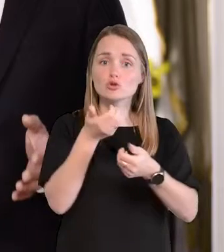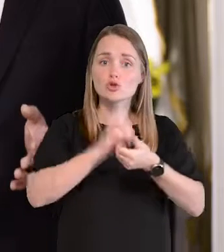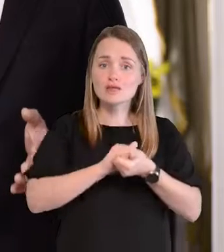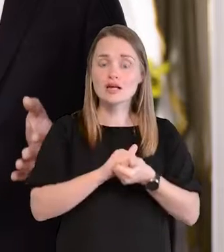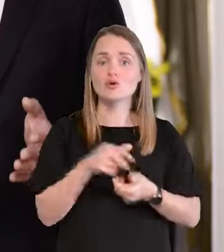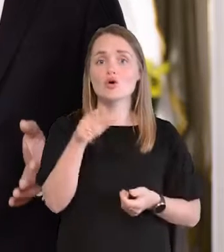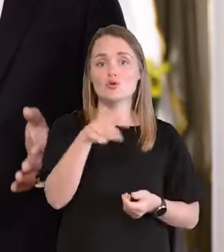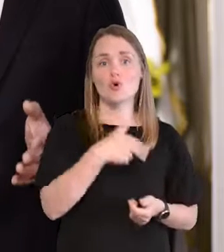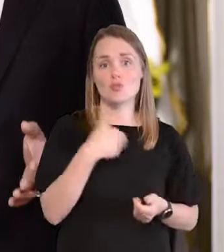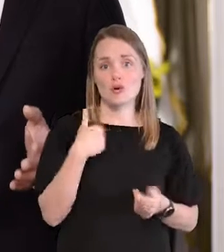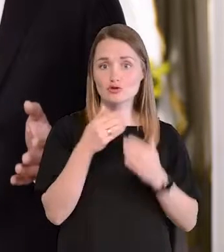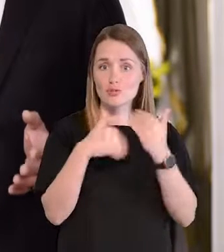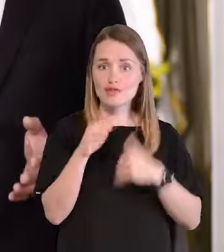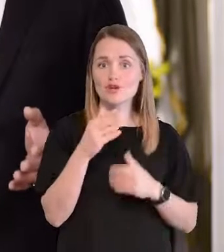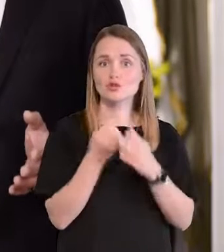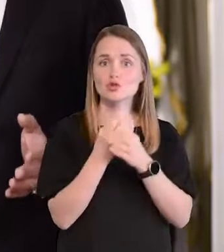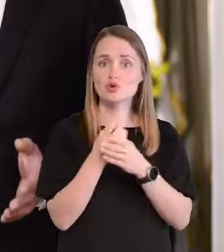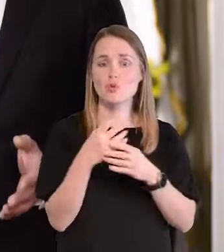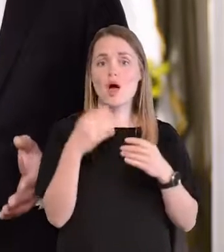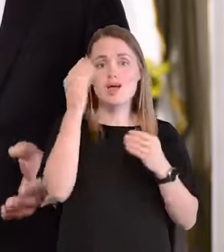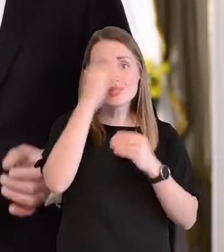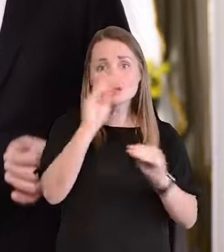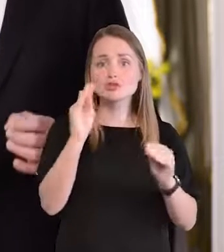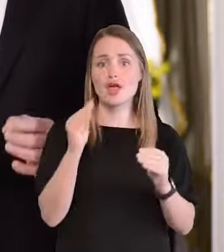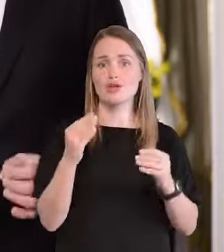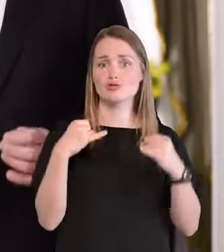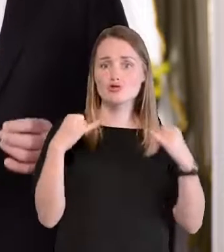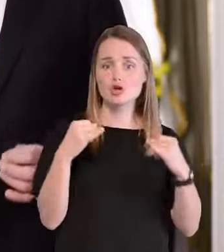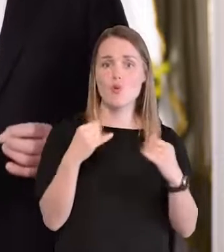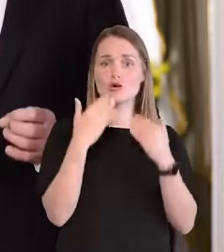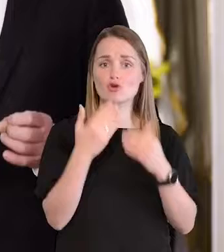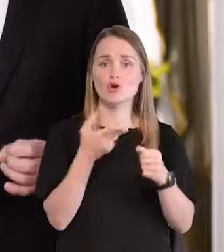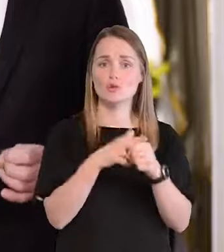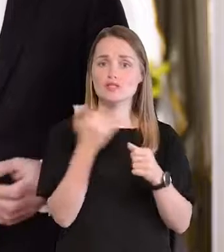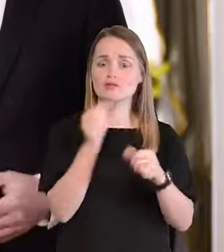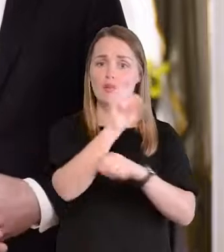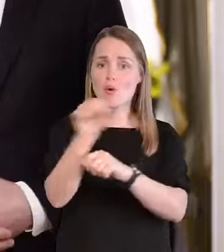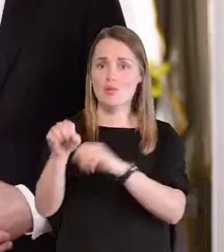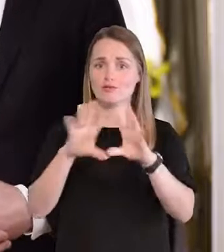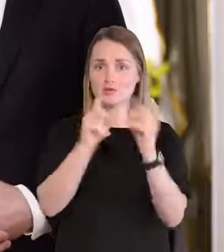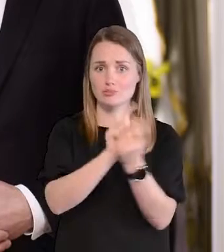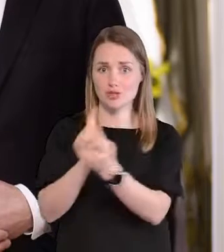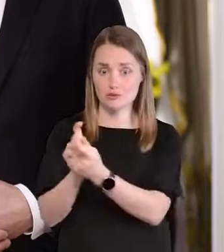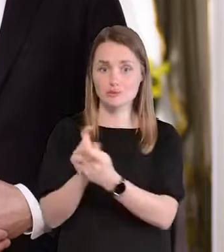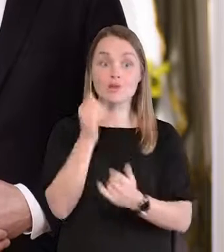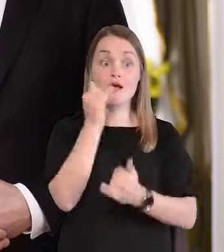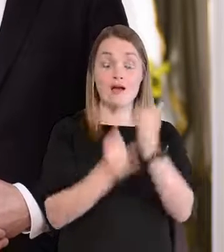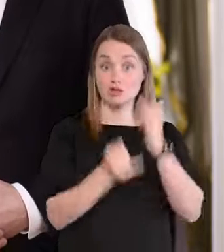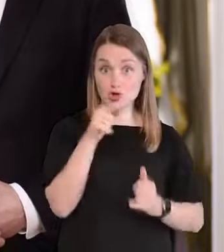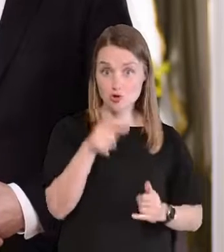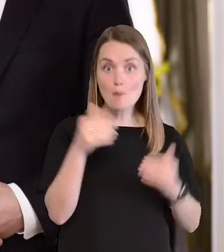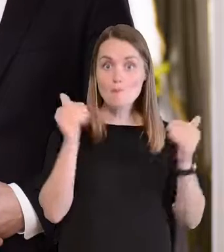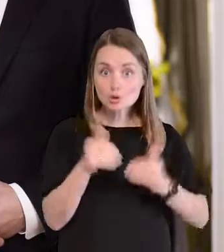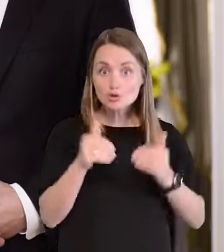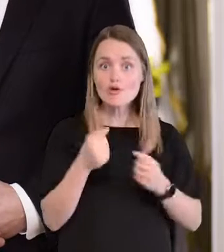i solidarność to nasze największe źródła nadziei i siły, dzięki której zawsze pokonywaliśmy wszelkie przeciwności. Na ile to będzie